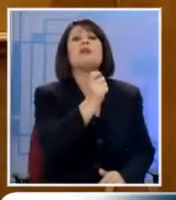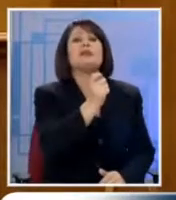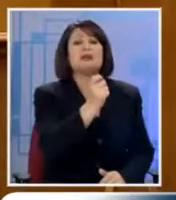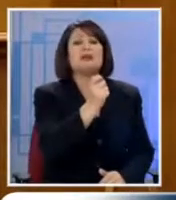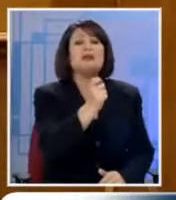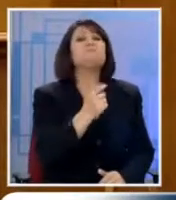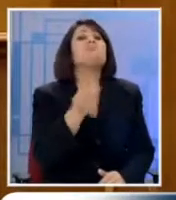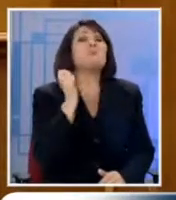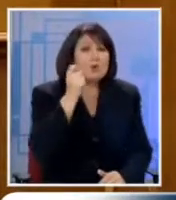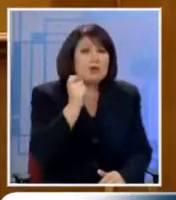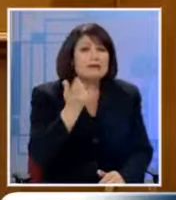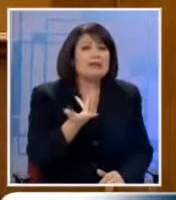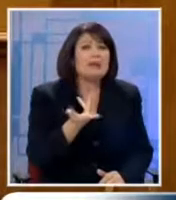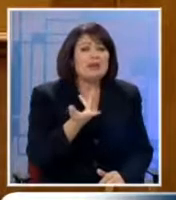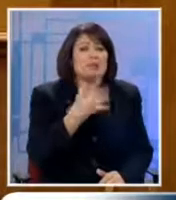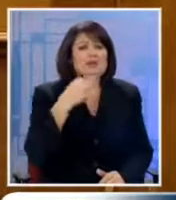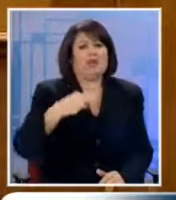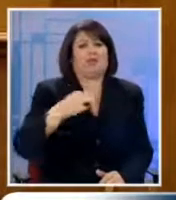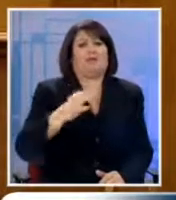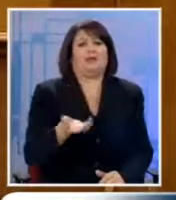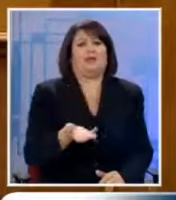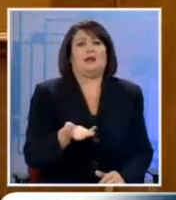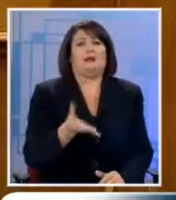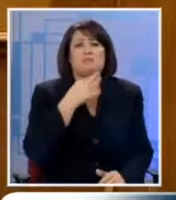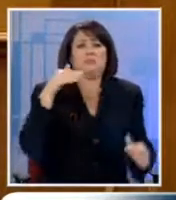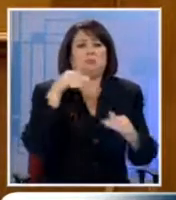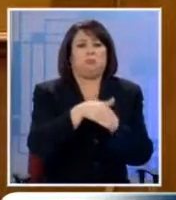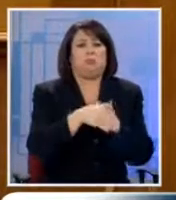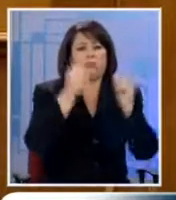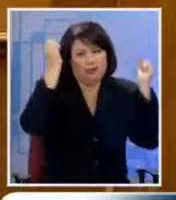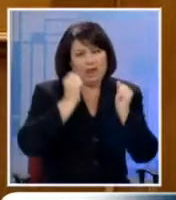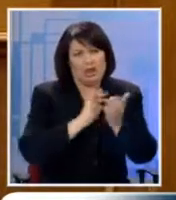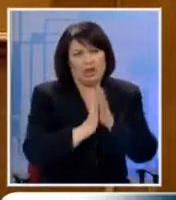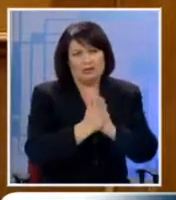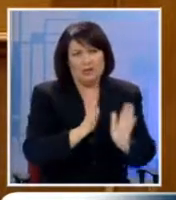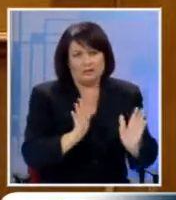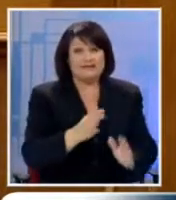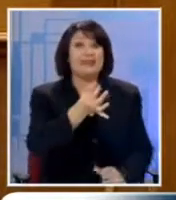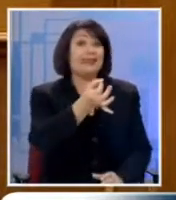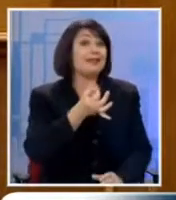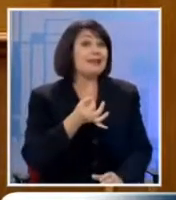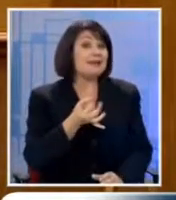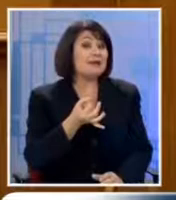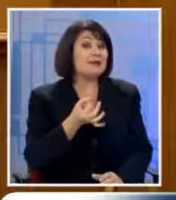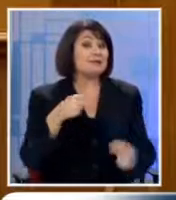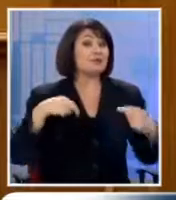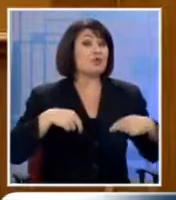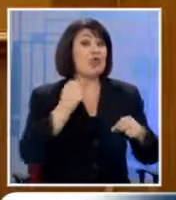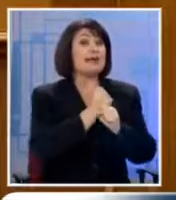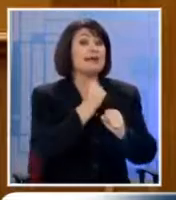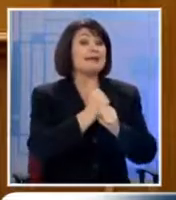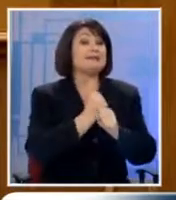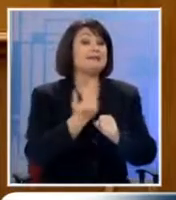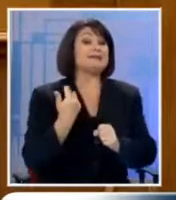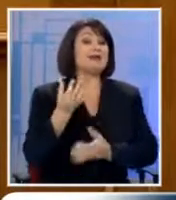είναι στην ουσία όχι ασθενές, αλλά είναι ετοιμόρροπο. Και σε αυτό δεν ακούσαμε από τον κύριο Υπουργό Εργασίας